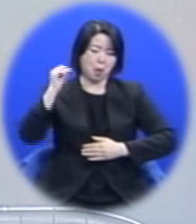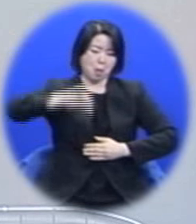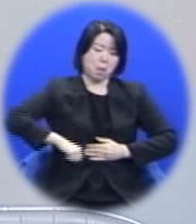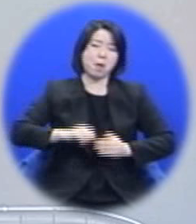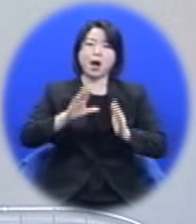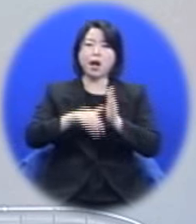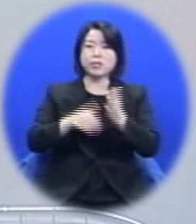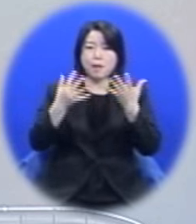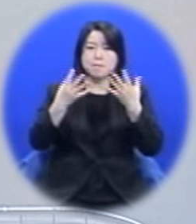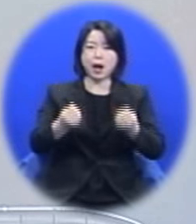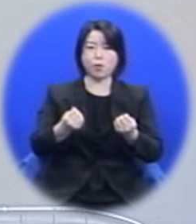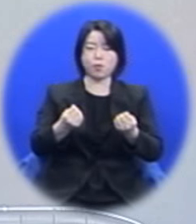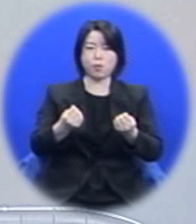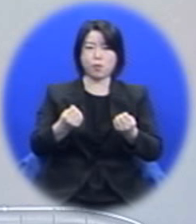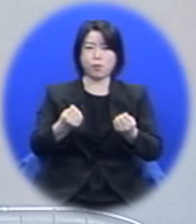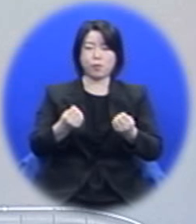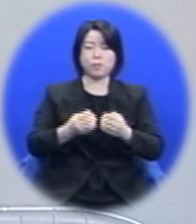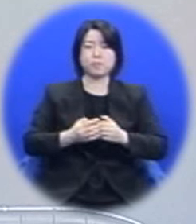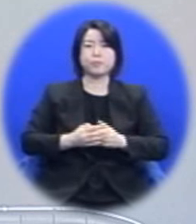때도 많았고